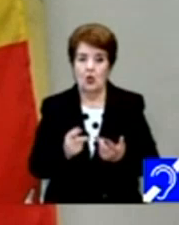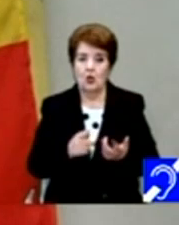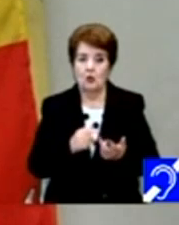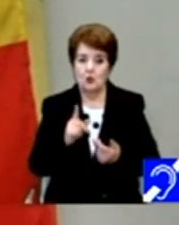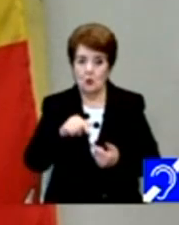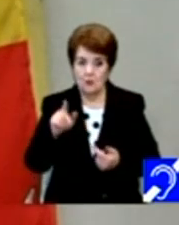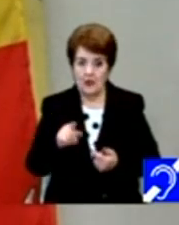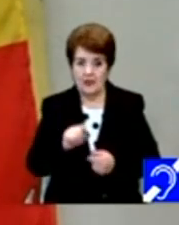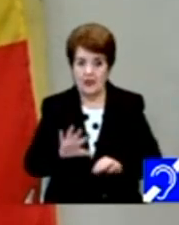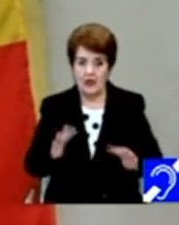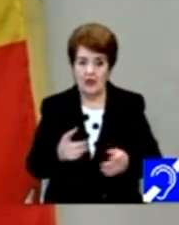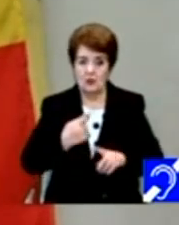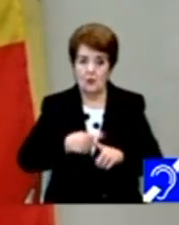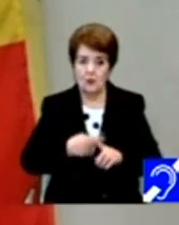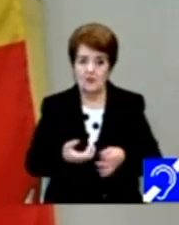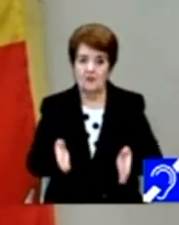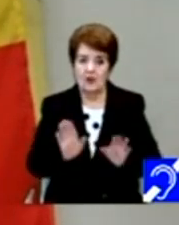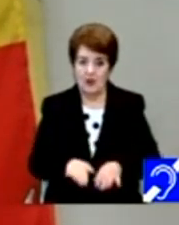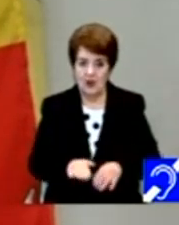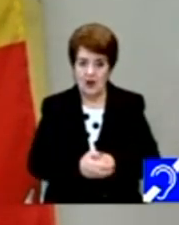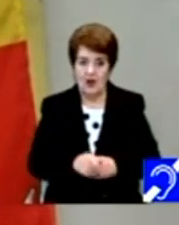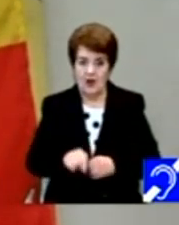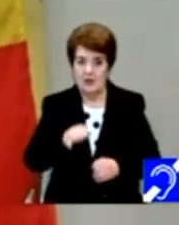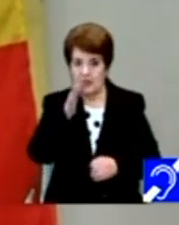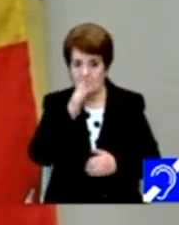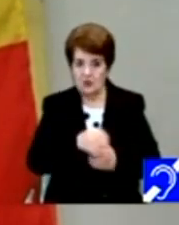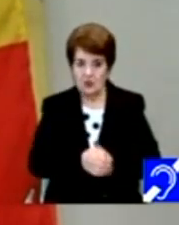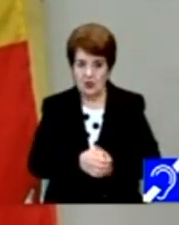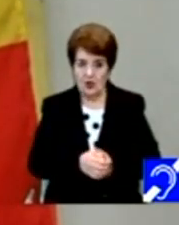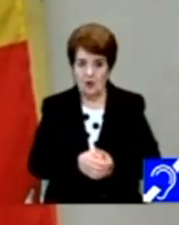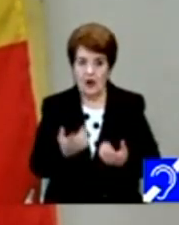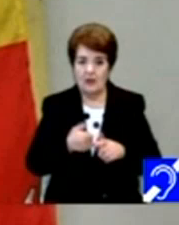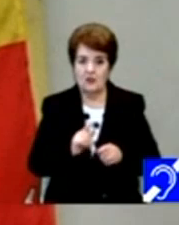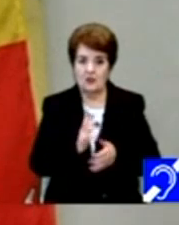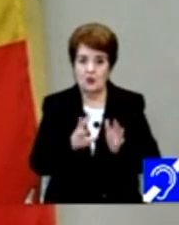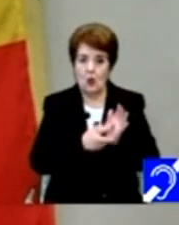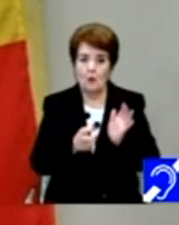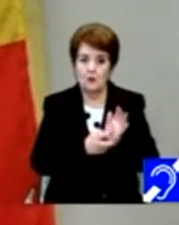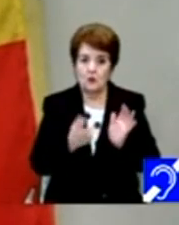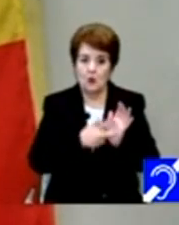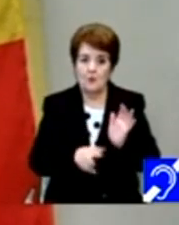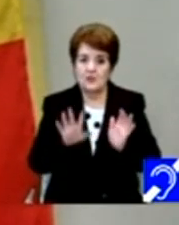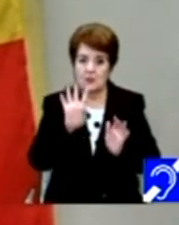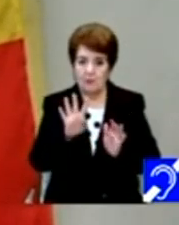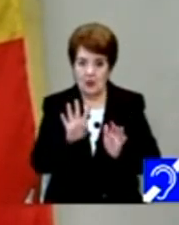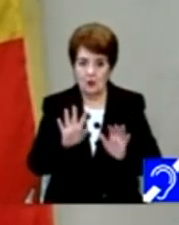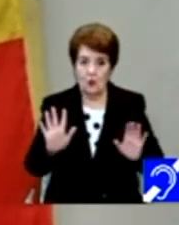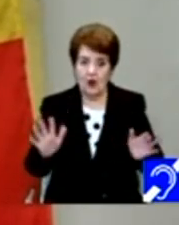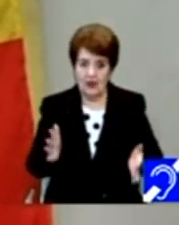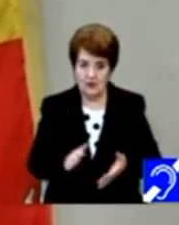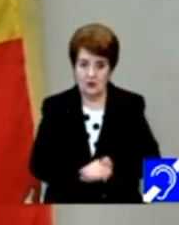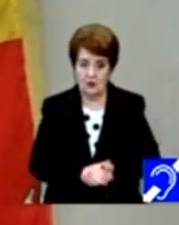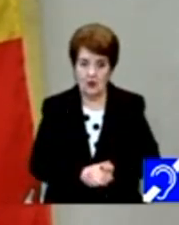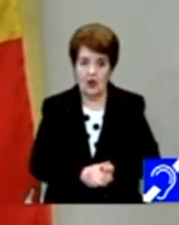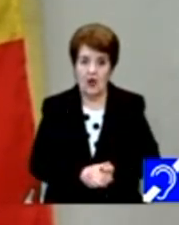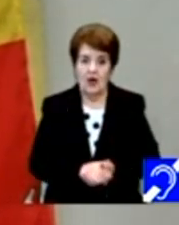înregistrate pozitiv rămâne a fi în municipiul Chișinău, acesta fiind de 884 cazuri. Un